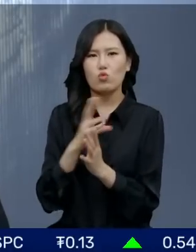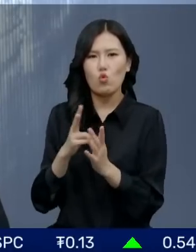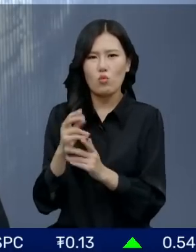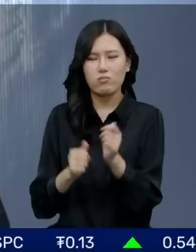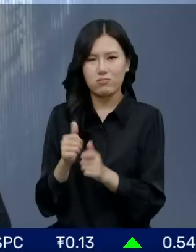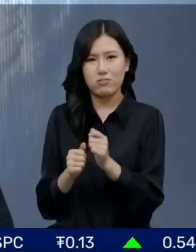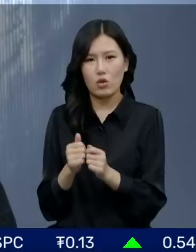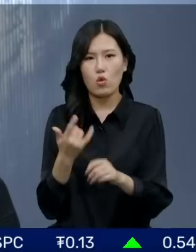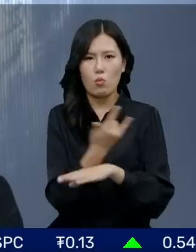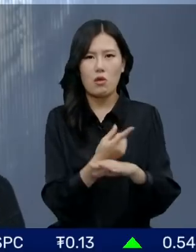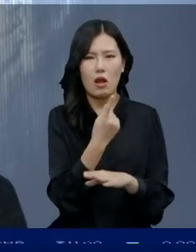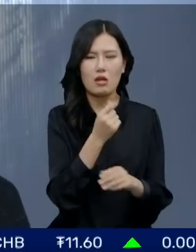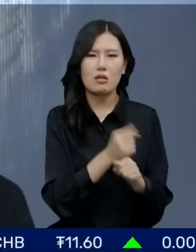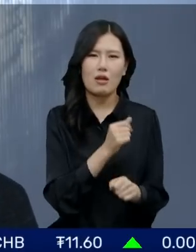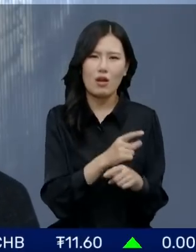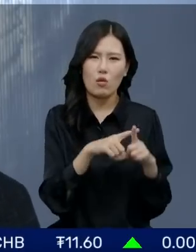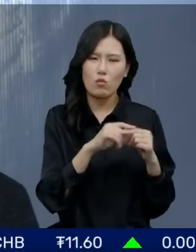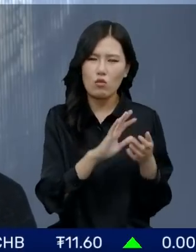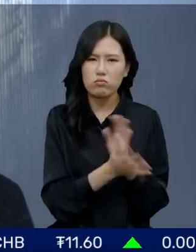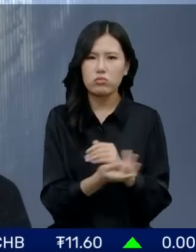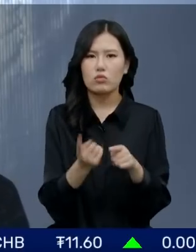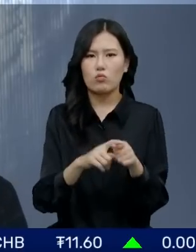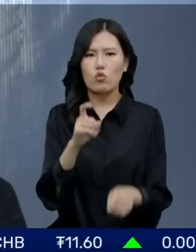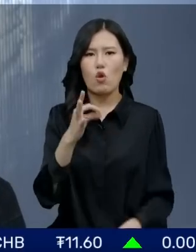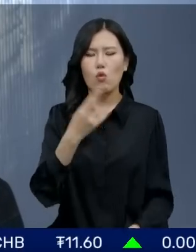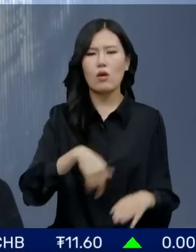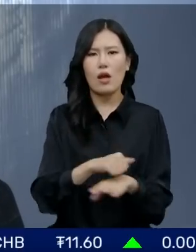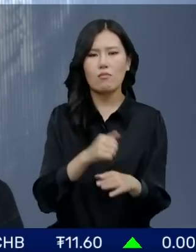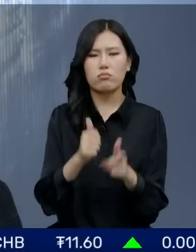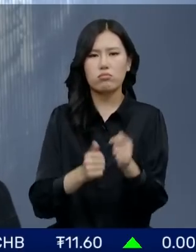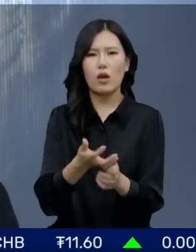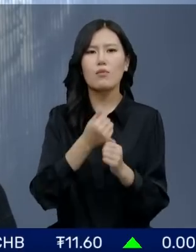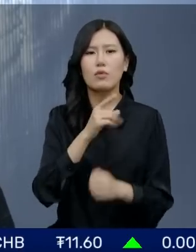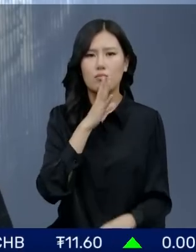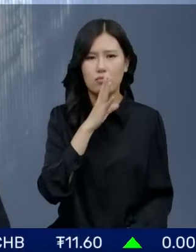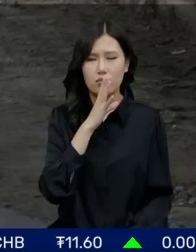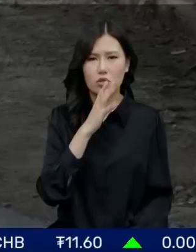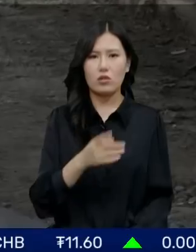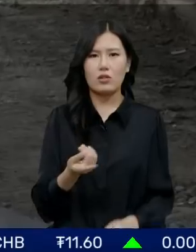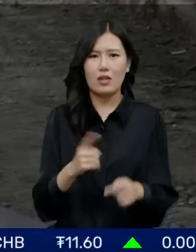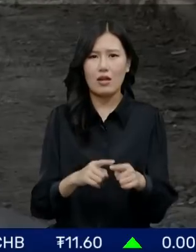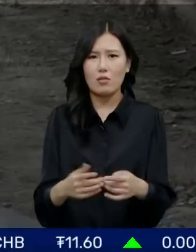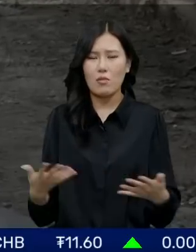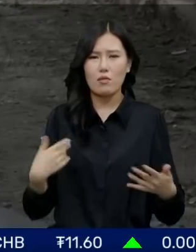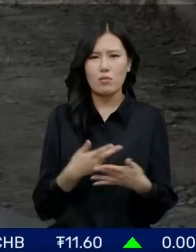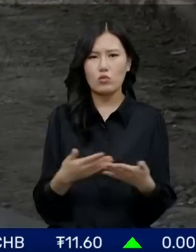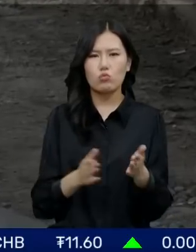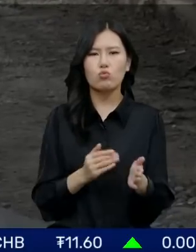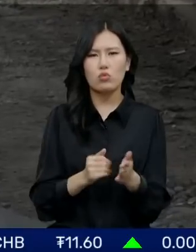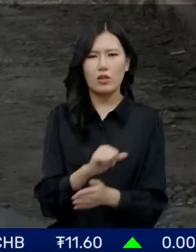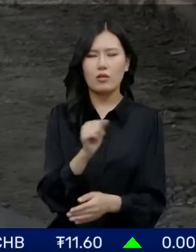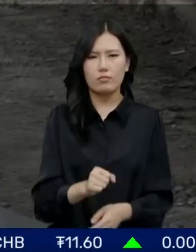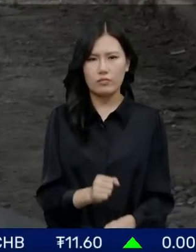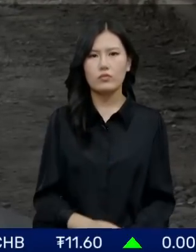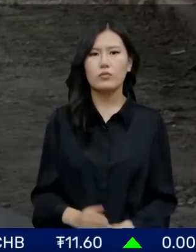зөвхөн өмнө говьос авдг үзмэл одоо ховдоос энэ оноос эхлээд нэмж авах гэж байгаа. Буюу биднэрт түүхийд энэ нэлээ асуудал тулгарч эхэлж байгаа.